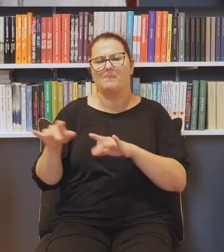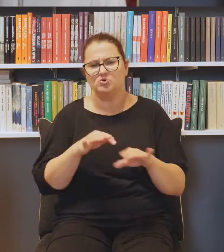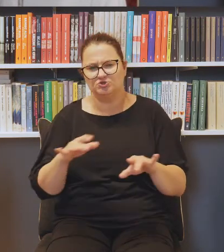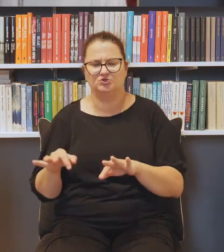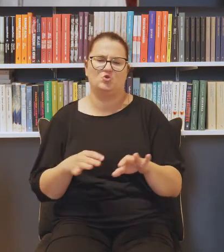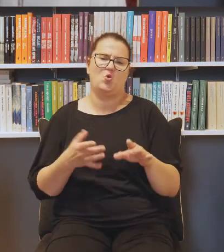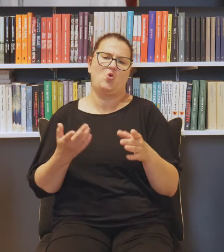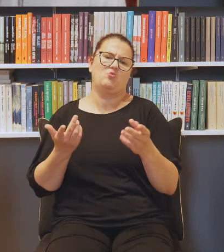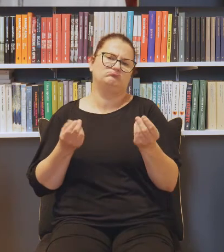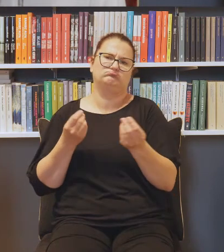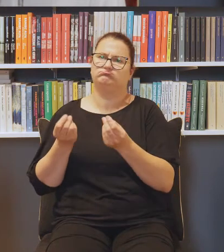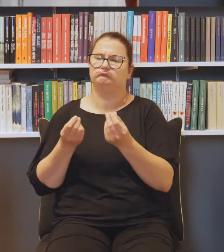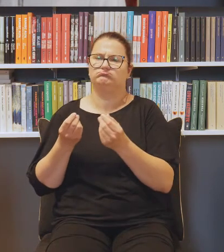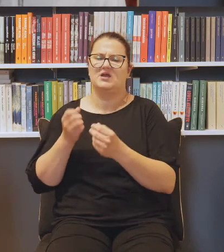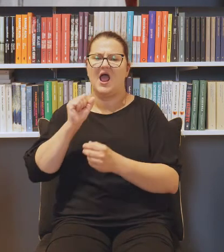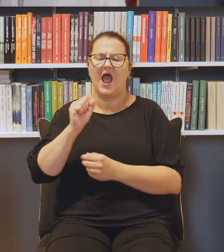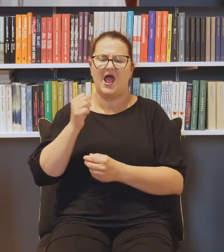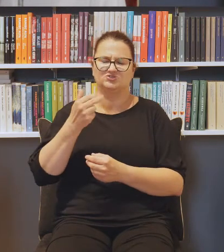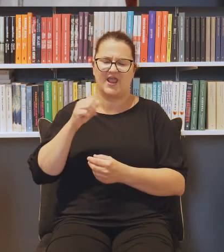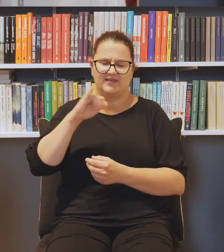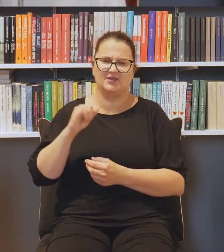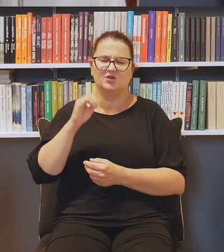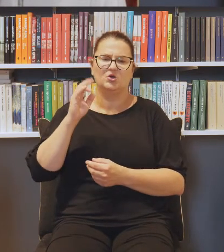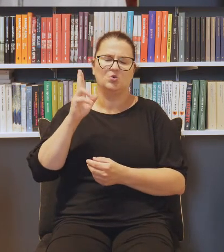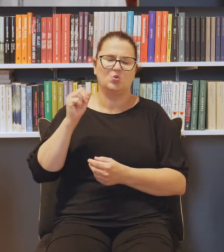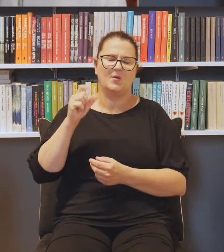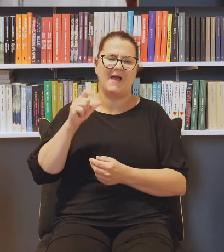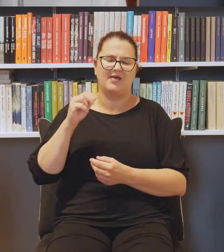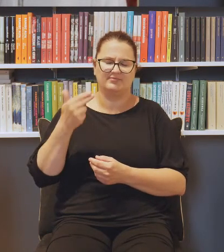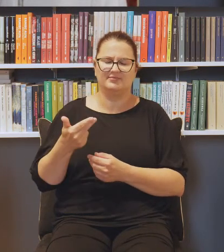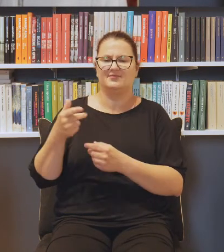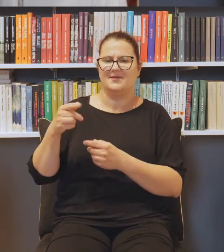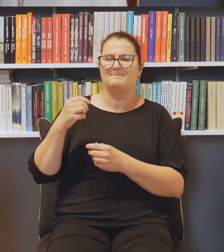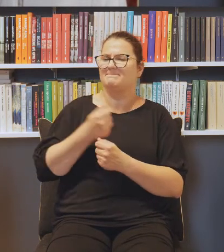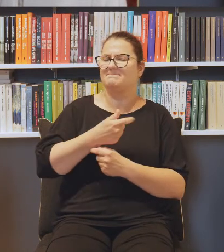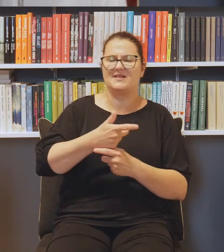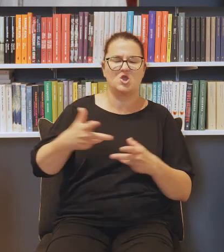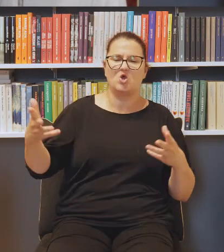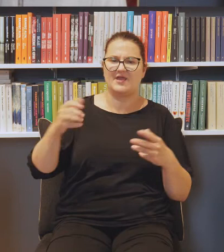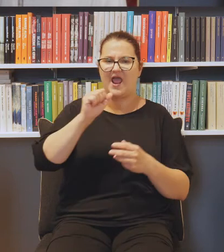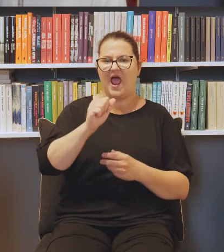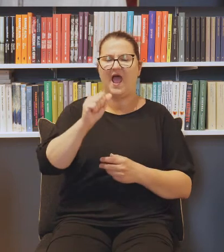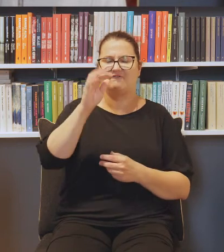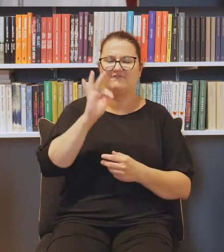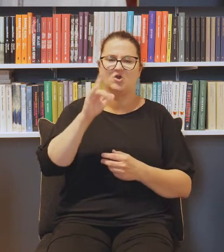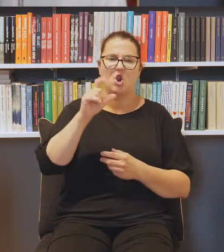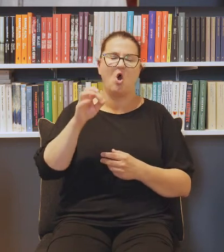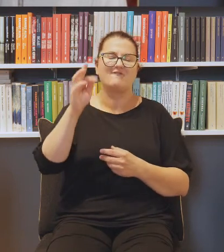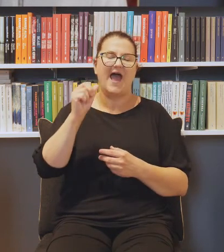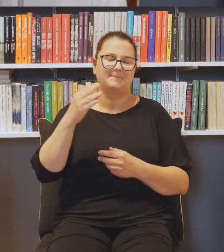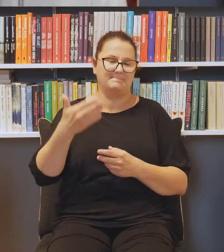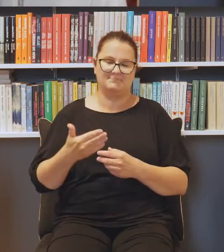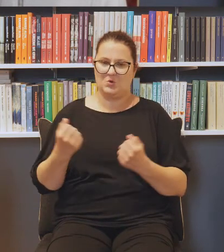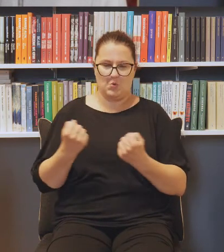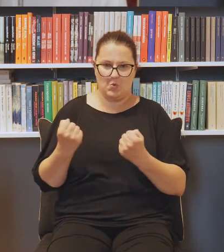kompozytorzy. Jest Andrzej Furman, milioner od Afrofarmu, największy reklamodawca w Polsce, więc to nie jest takie... To